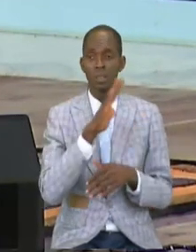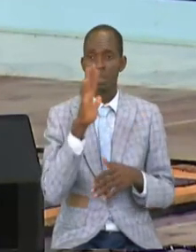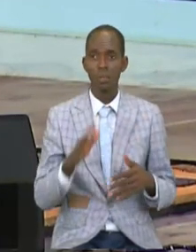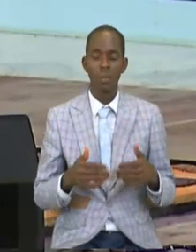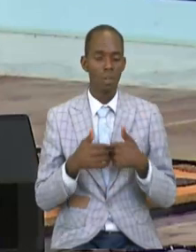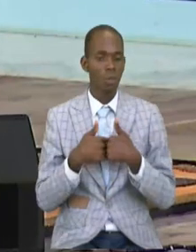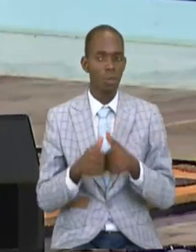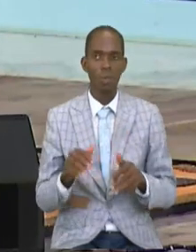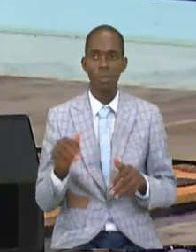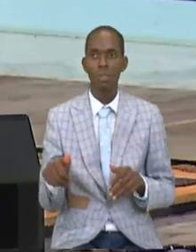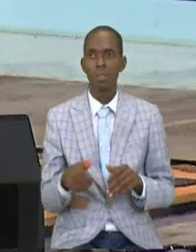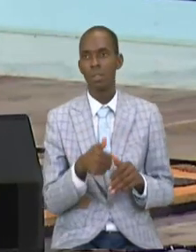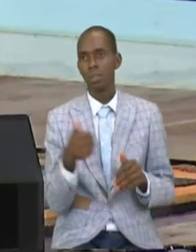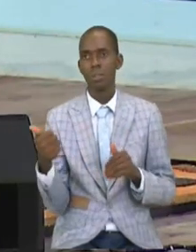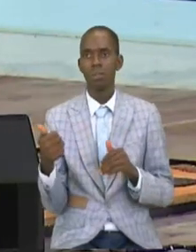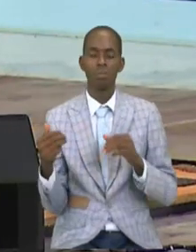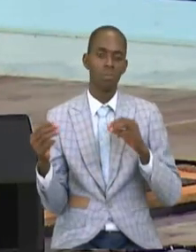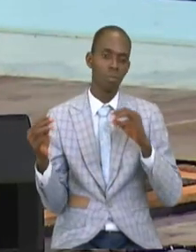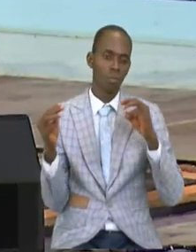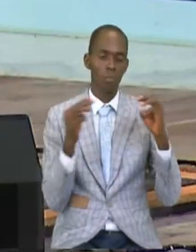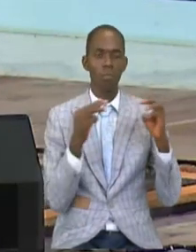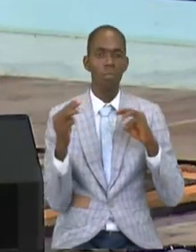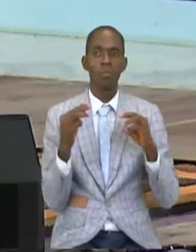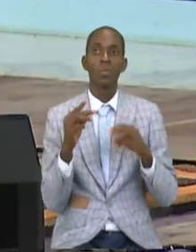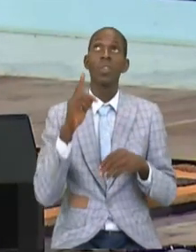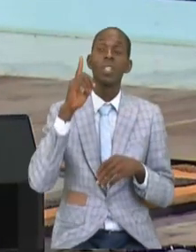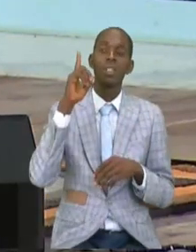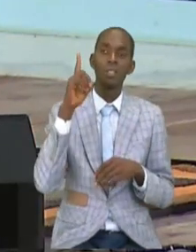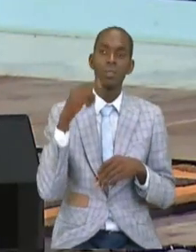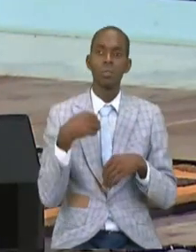Le Seigneur ne perd jamais de bataille.